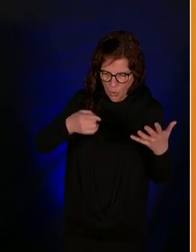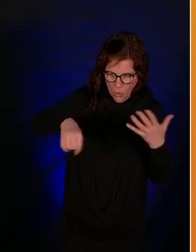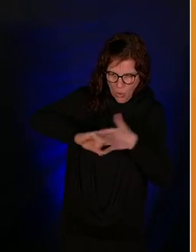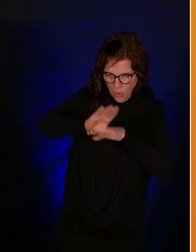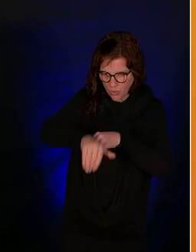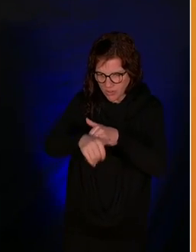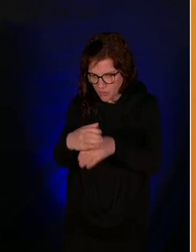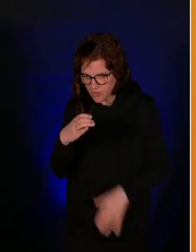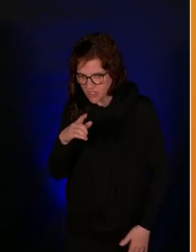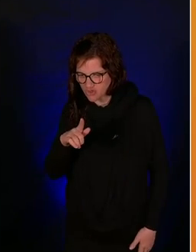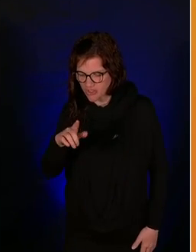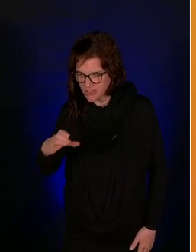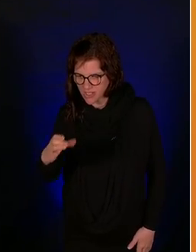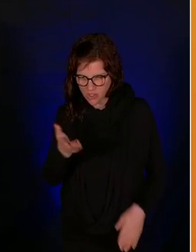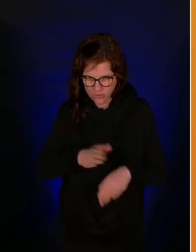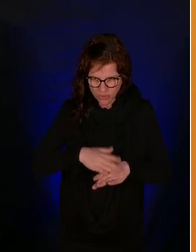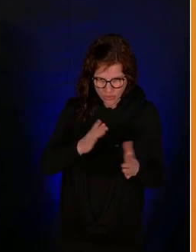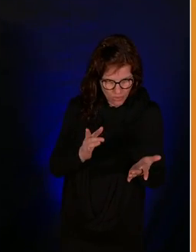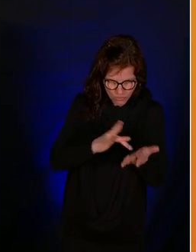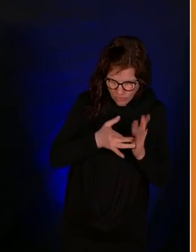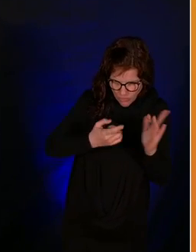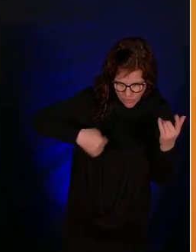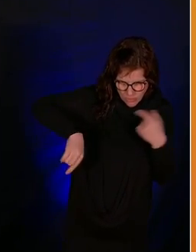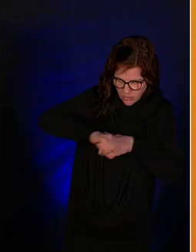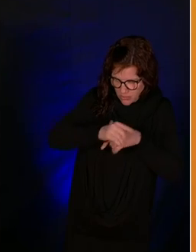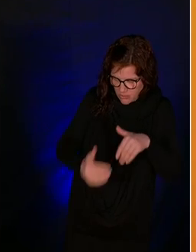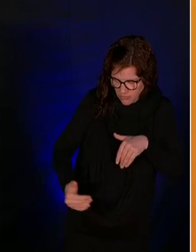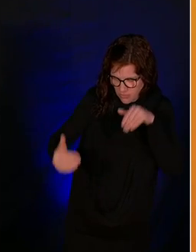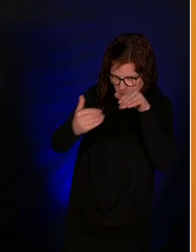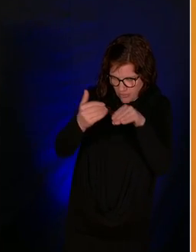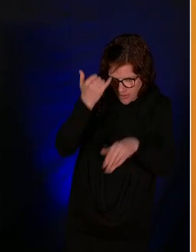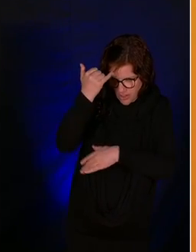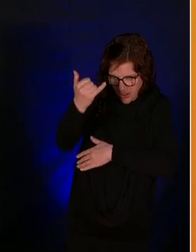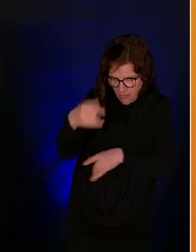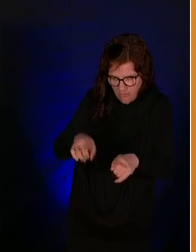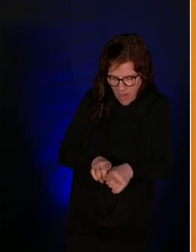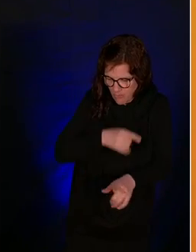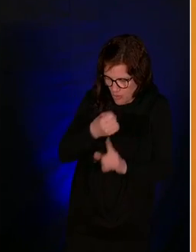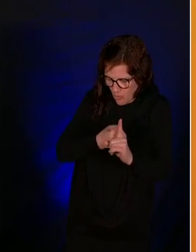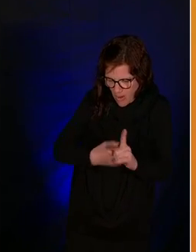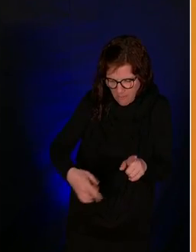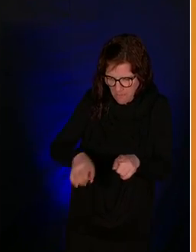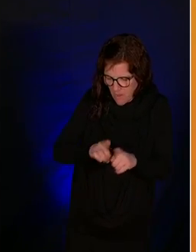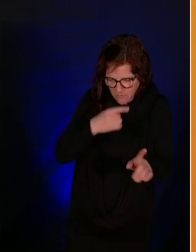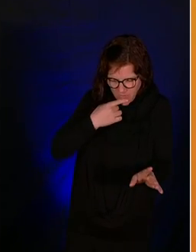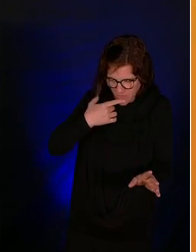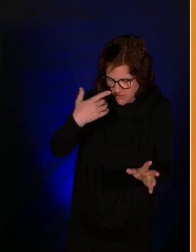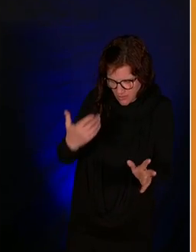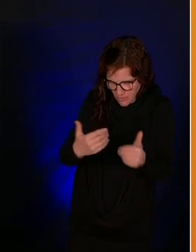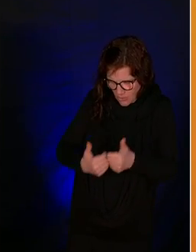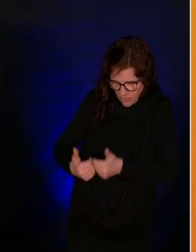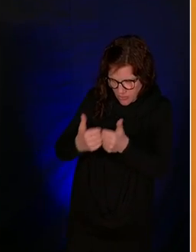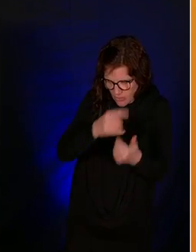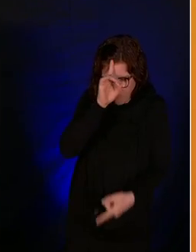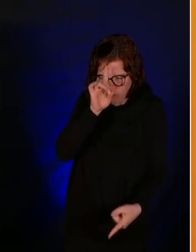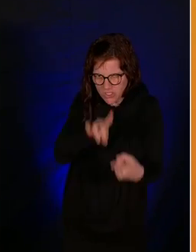être à la CGC alors qu'on avait tous les uns et les autres les mêmes idées et le même combat et qui menaient à tous ensemble à la